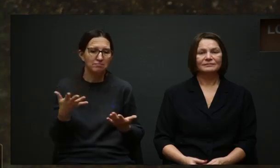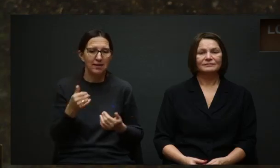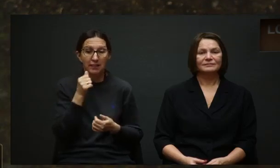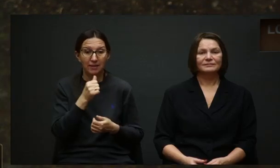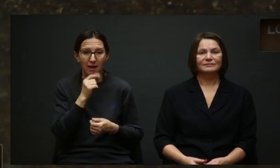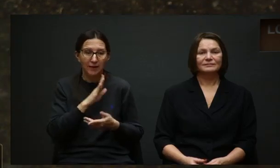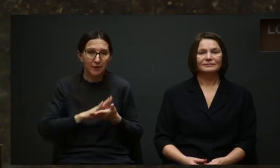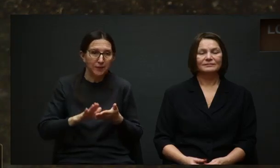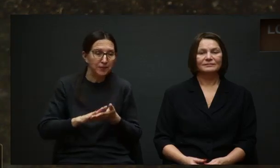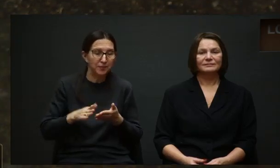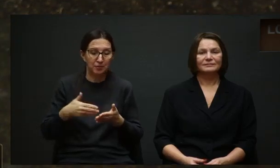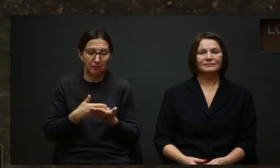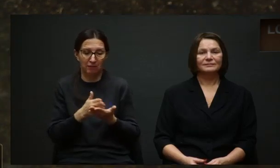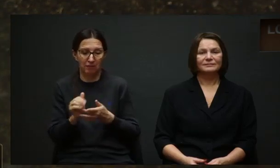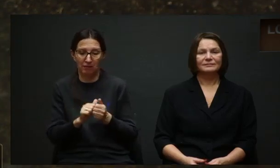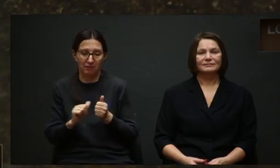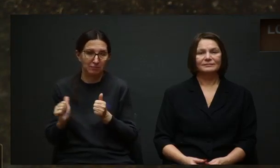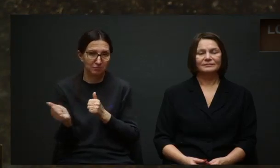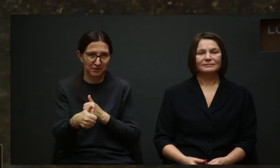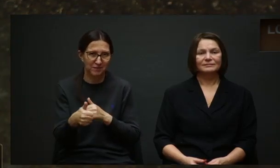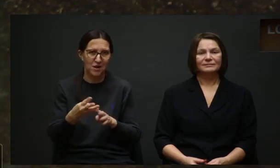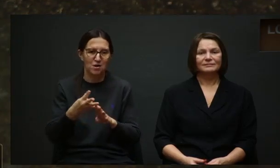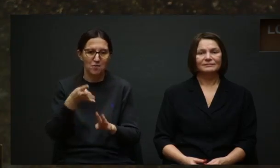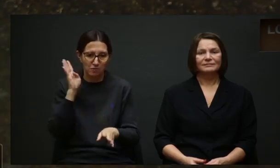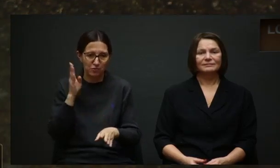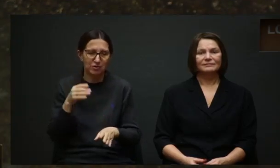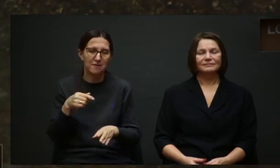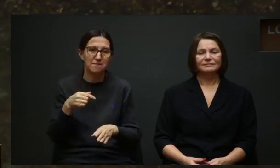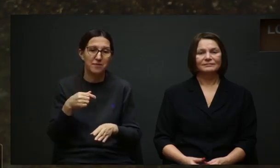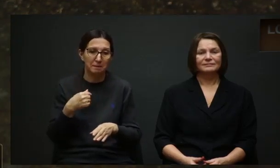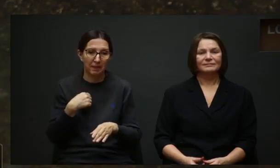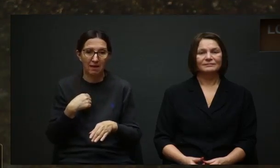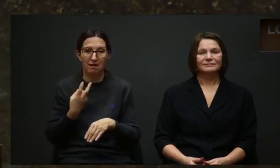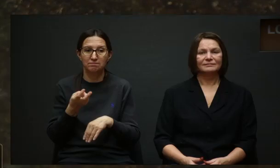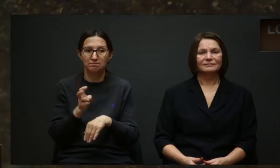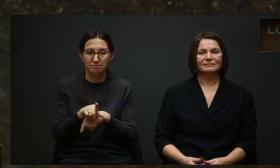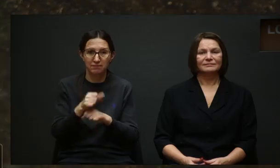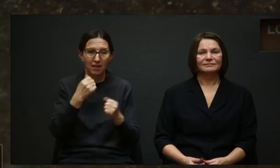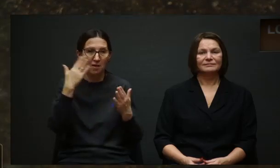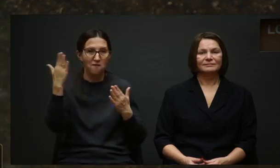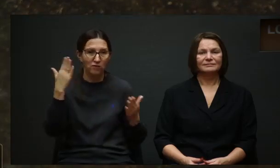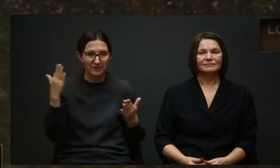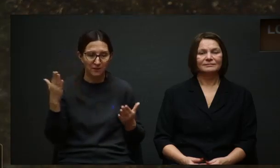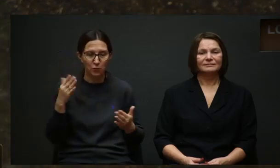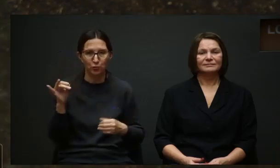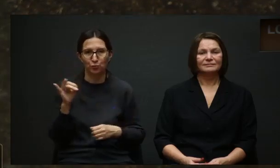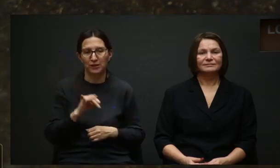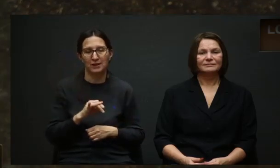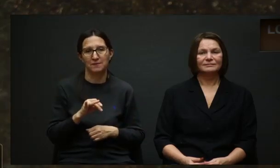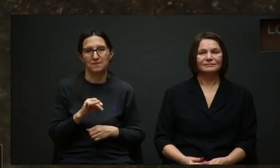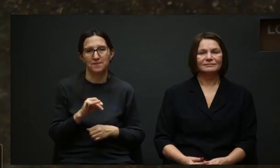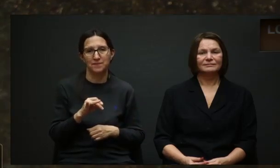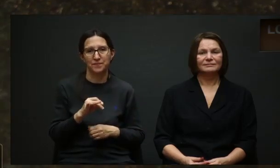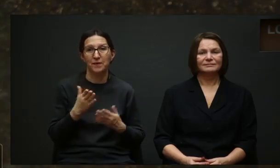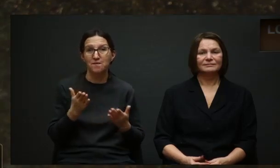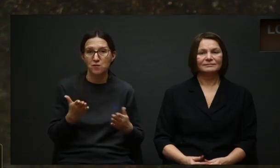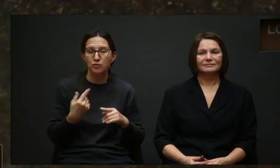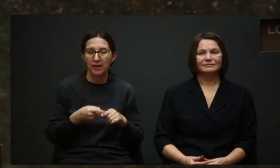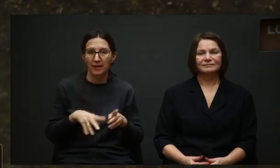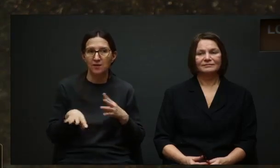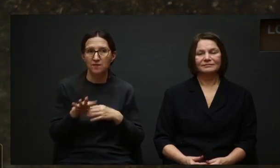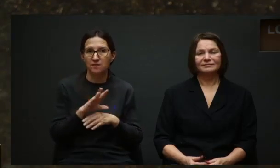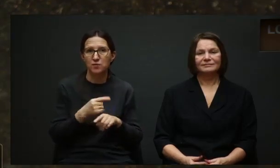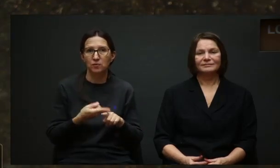минуя очередь, и это я очень хорошо помню, меня затащили на выставку, и вот там, это все